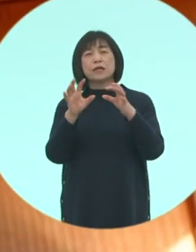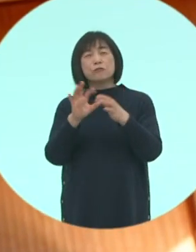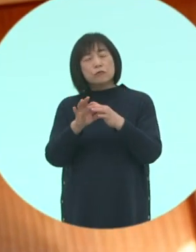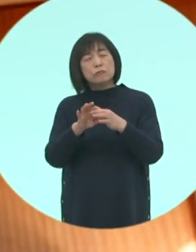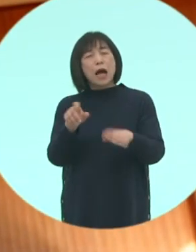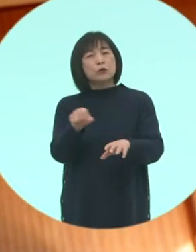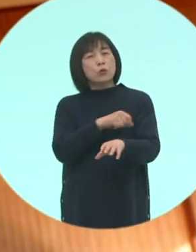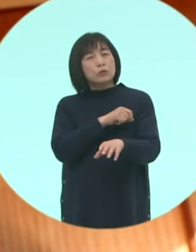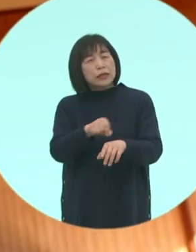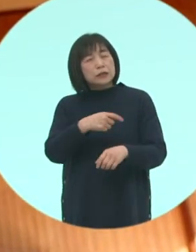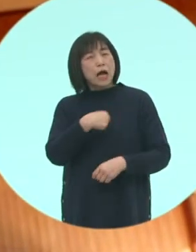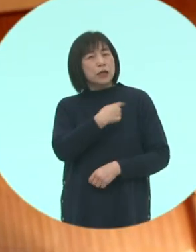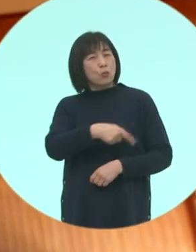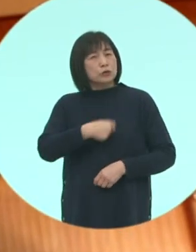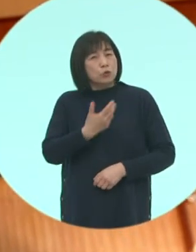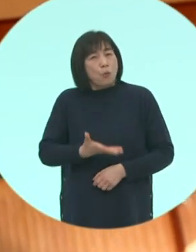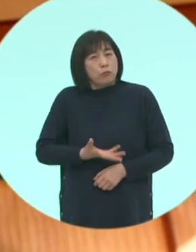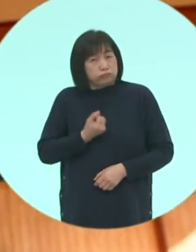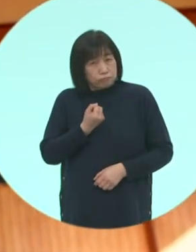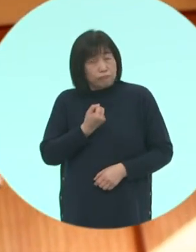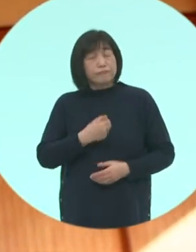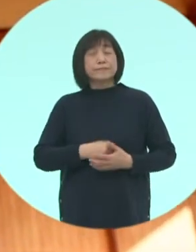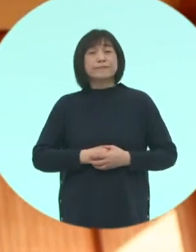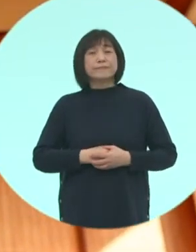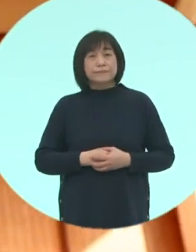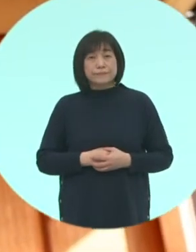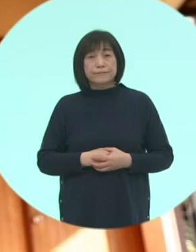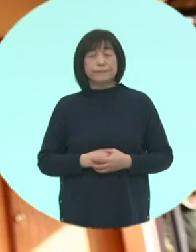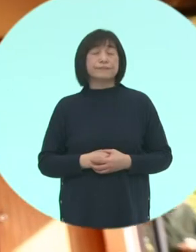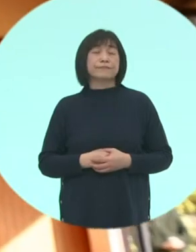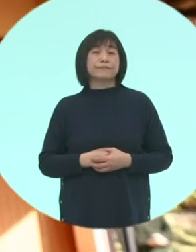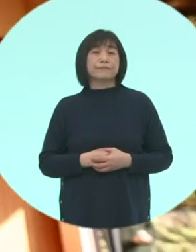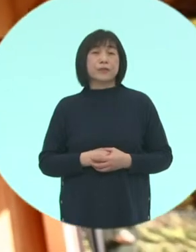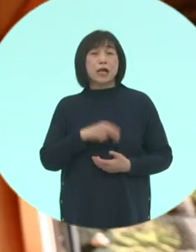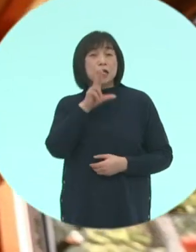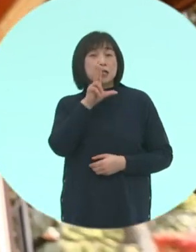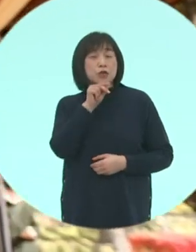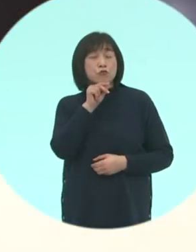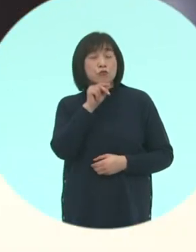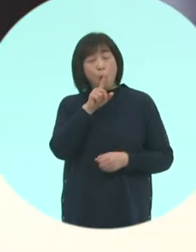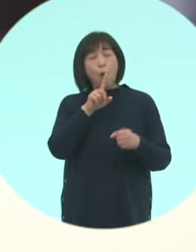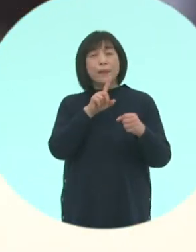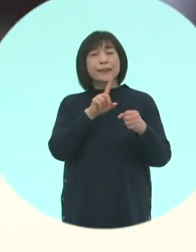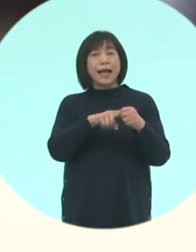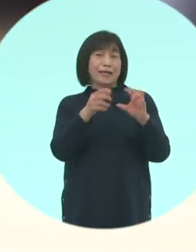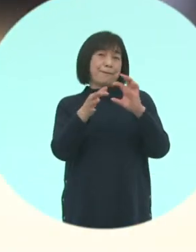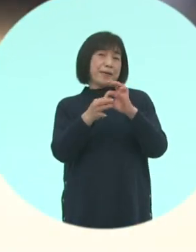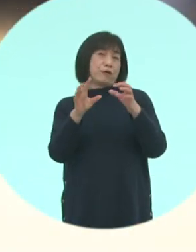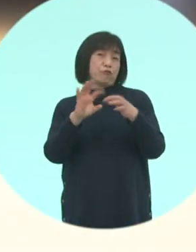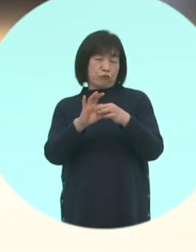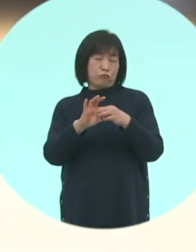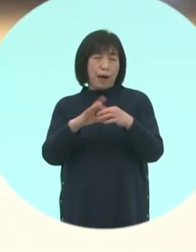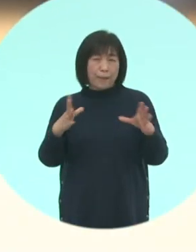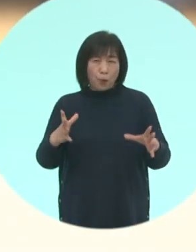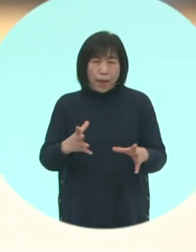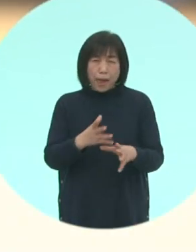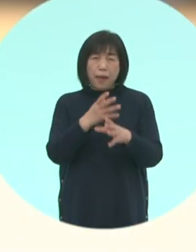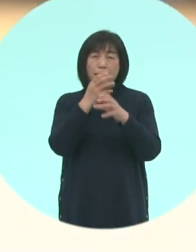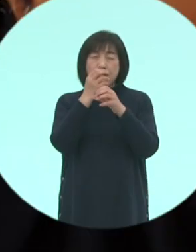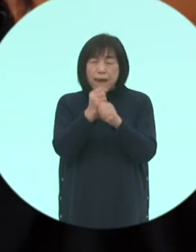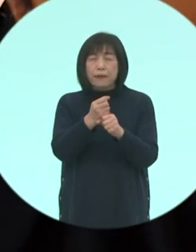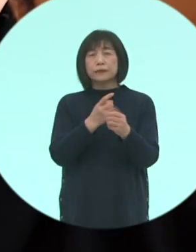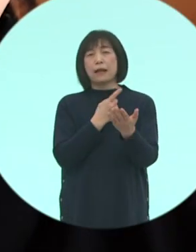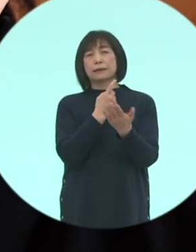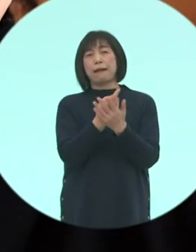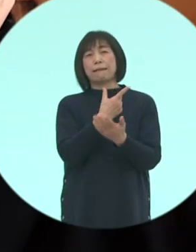な思いがあったのです。 自分の中で岐阜の年輪ピックを集大成として参加できればいいなっ